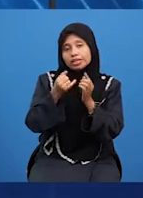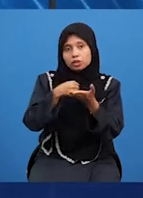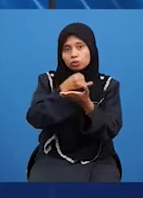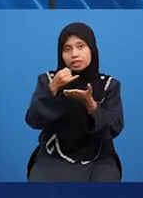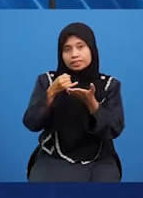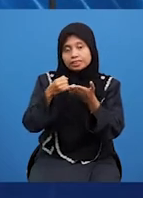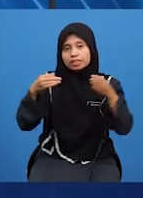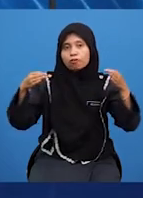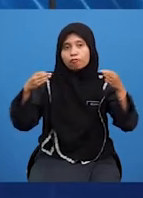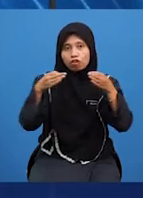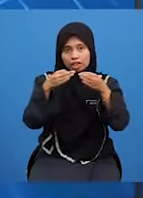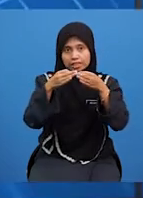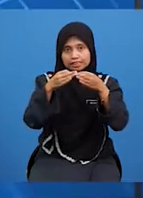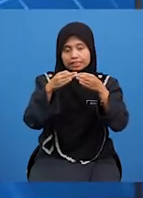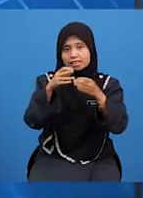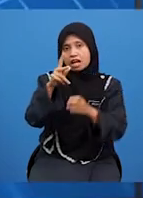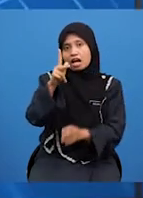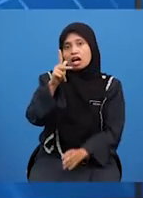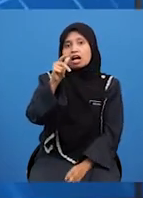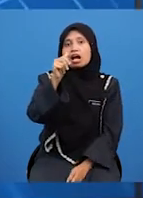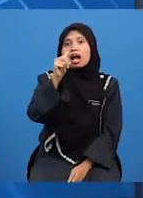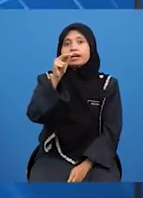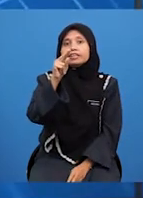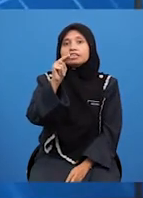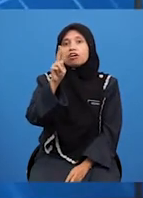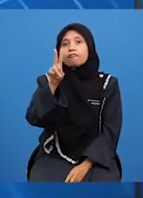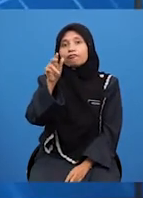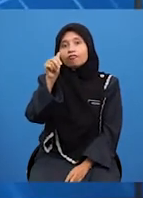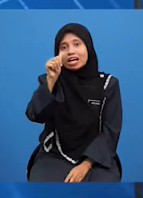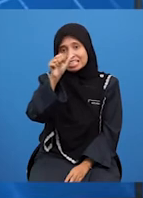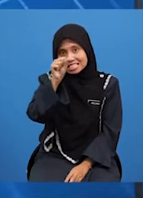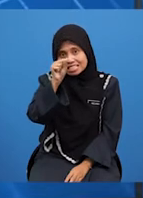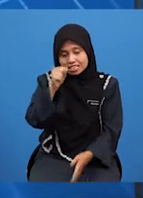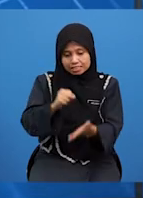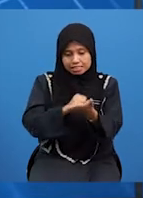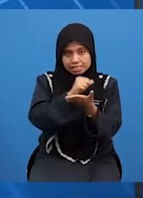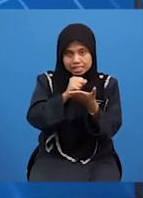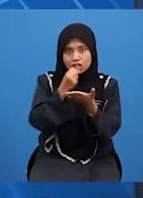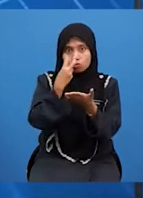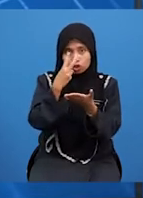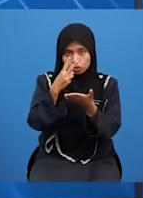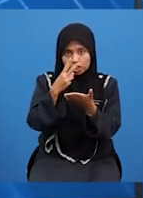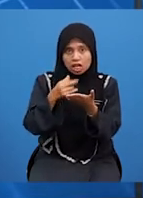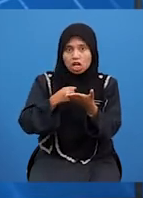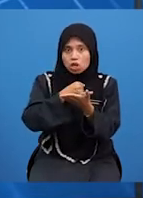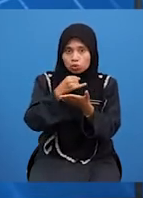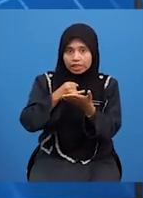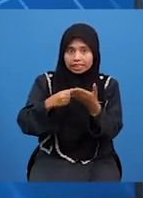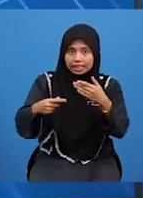kepada kanvas seni visual. Kali ini kita akan membincangkan mengenai lukisan